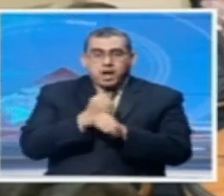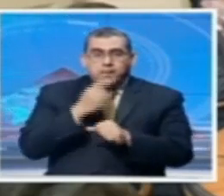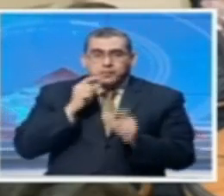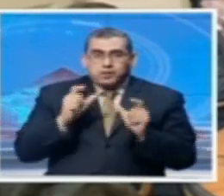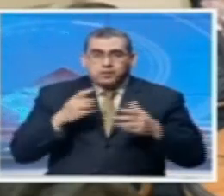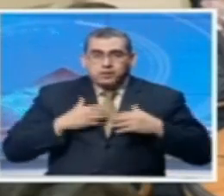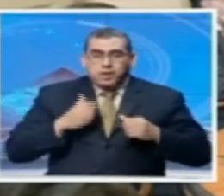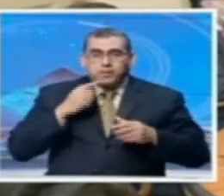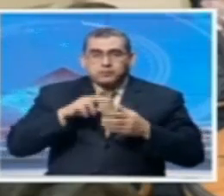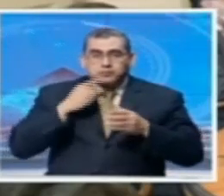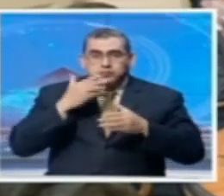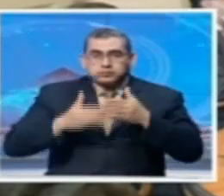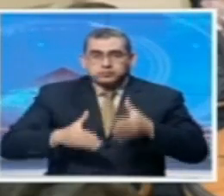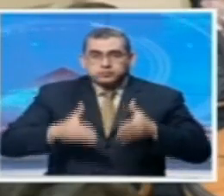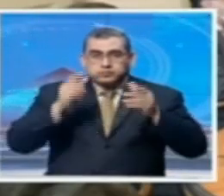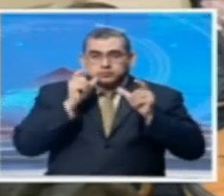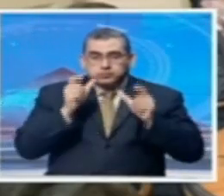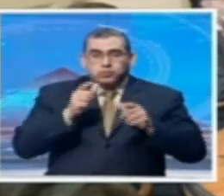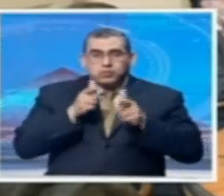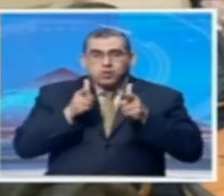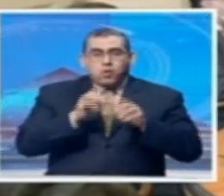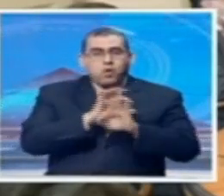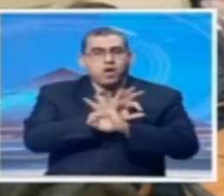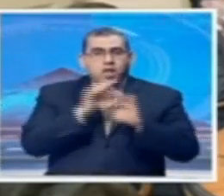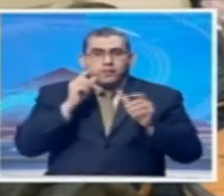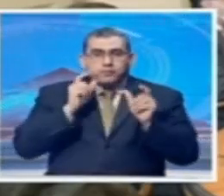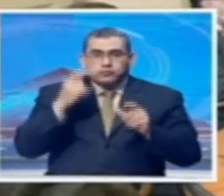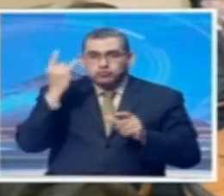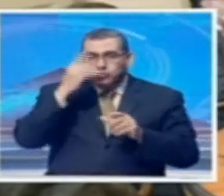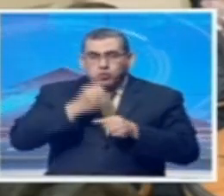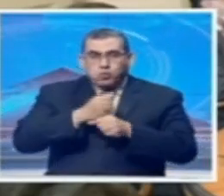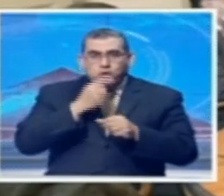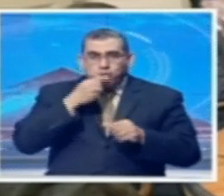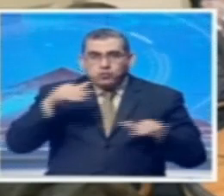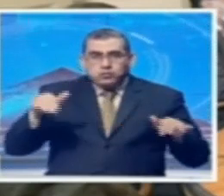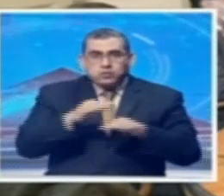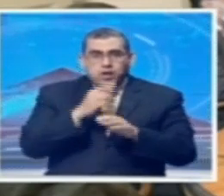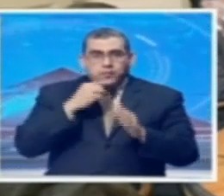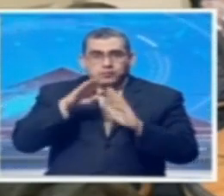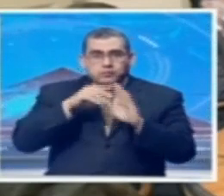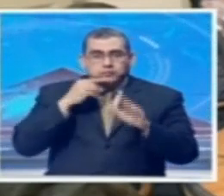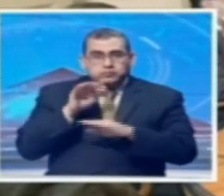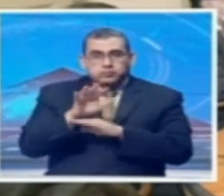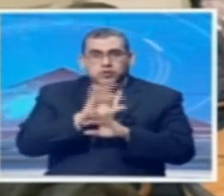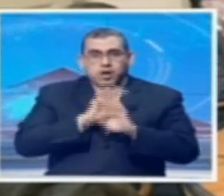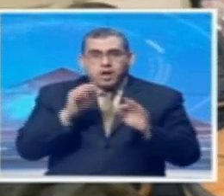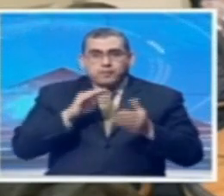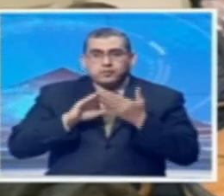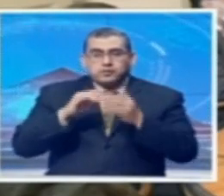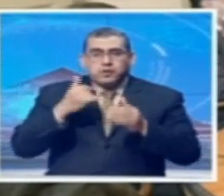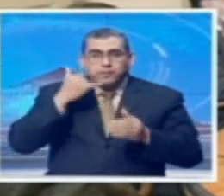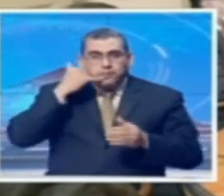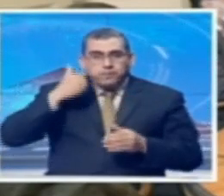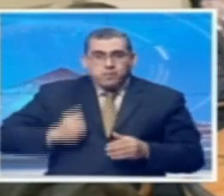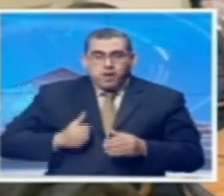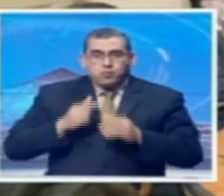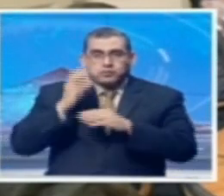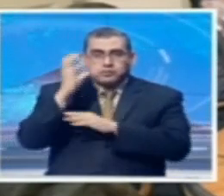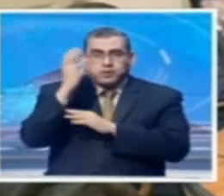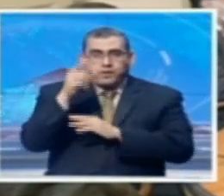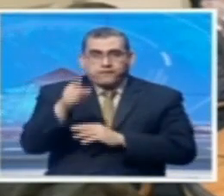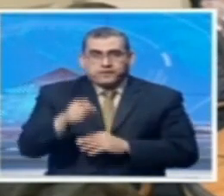والتأمين للمباني والمرافق والمنظومات الأمنية والمرورية وكذا تغطية شبكات خدمة